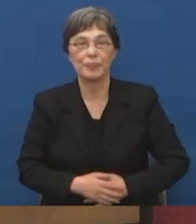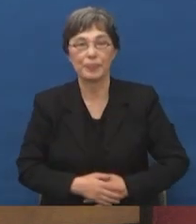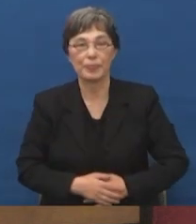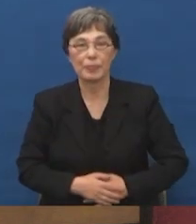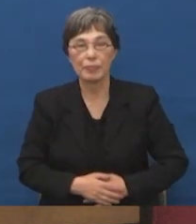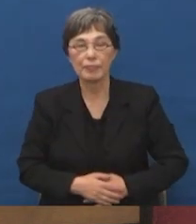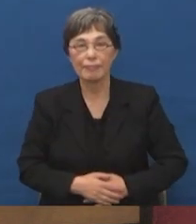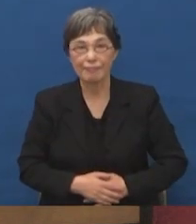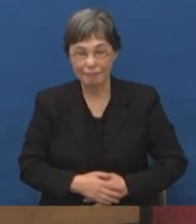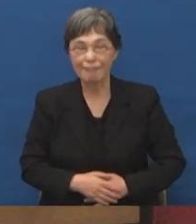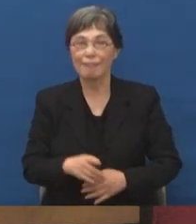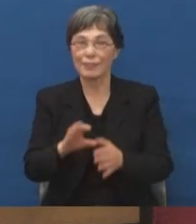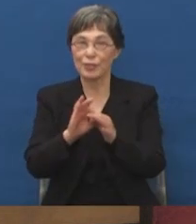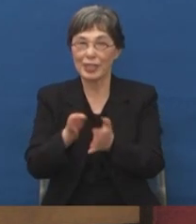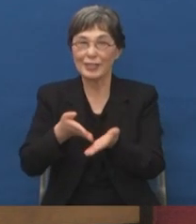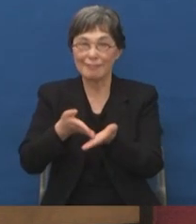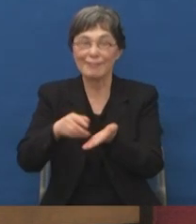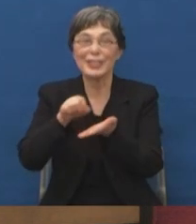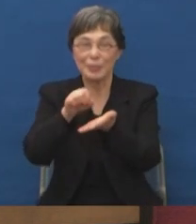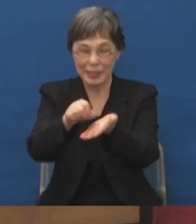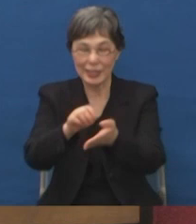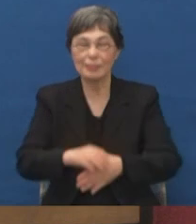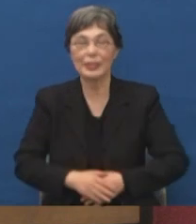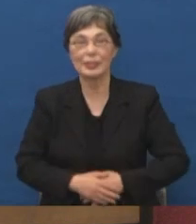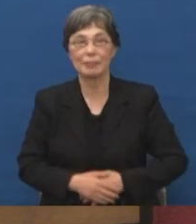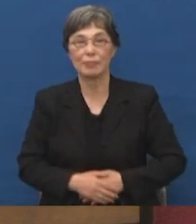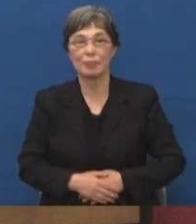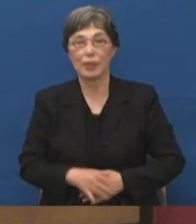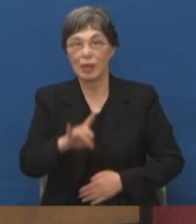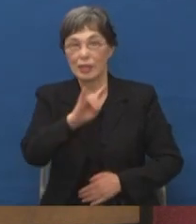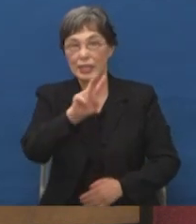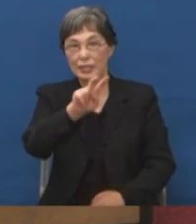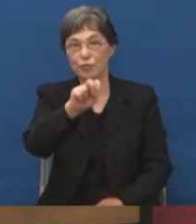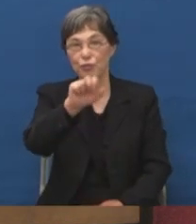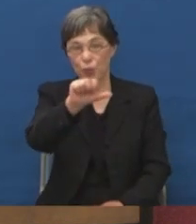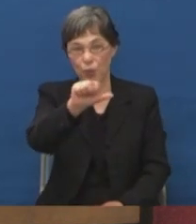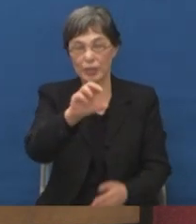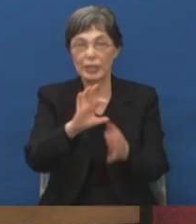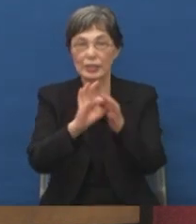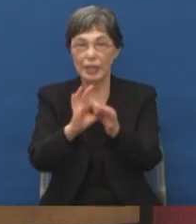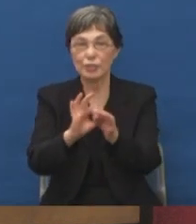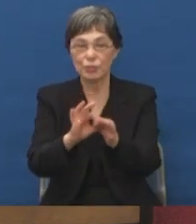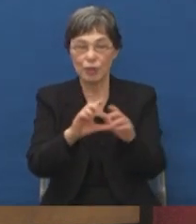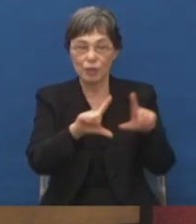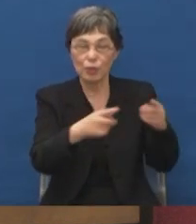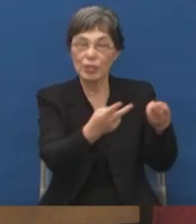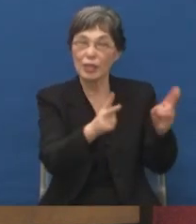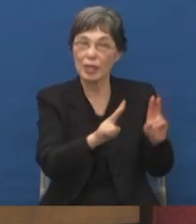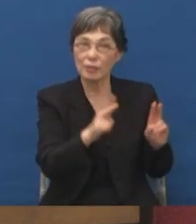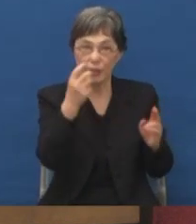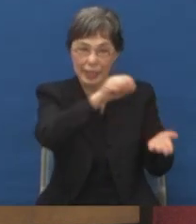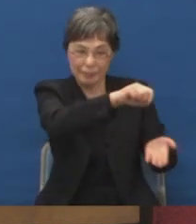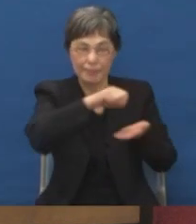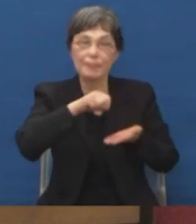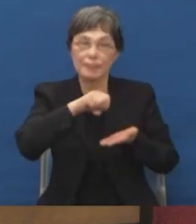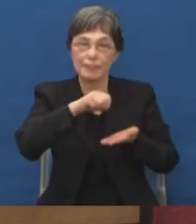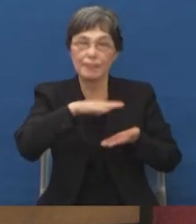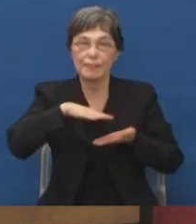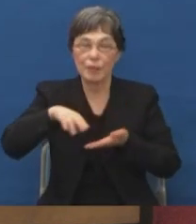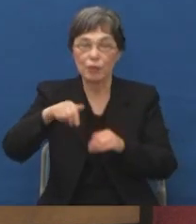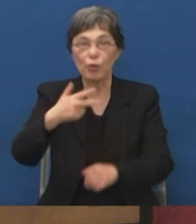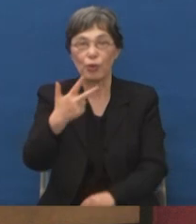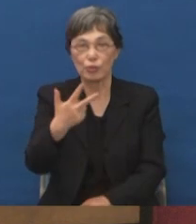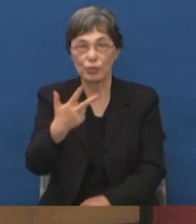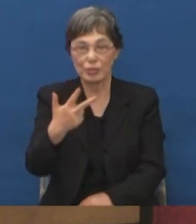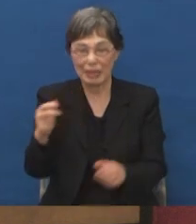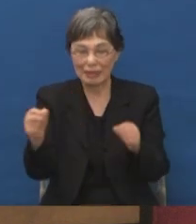以下これについて申し上げます。議題25号に対する共産党議員団の意見、京都市短